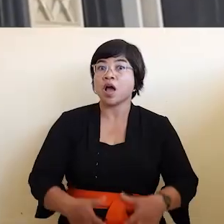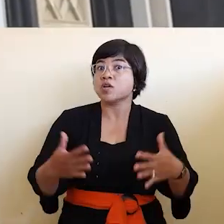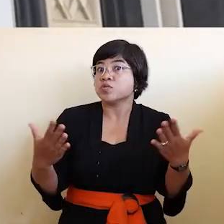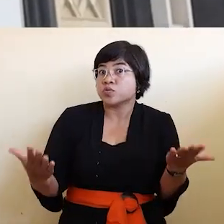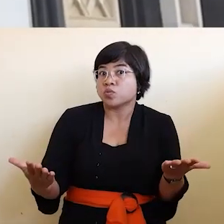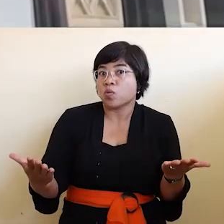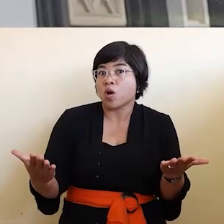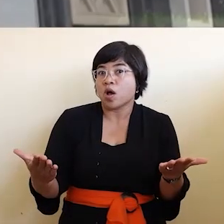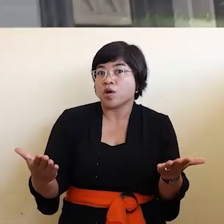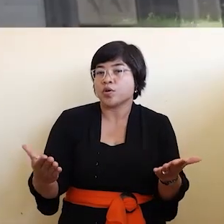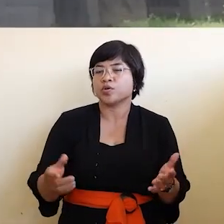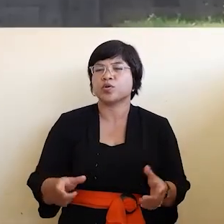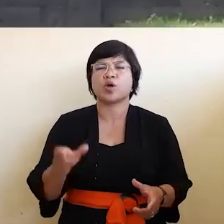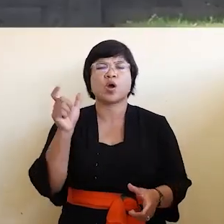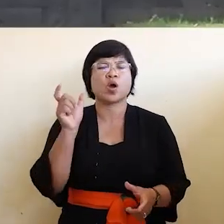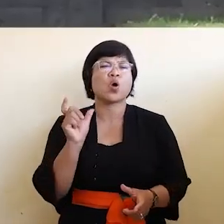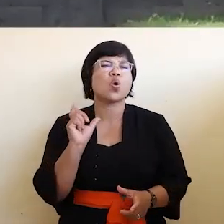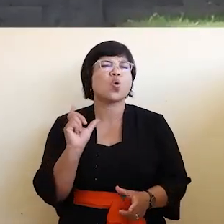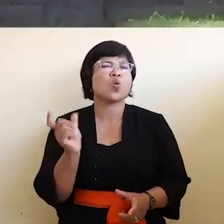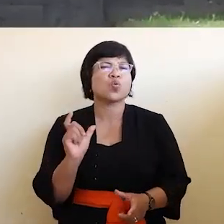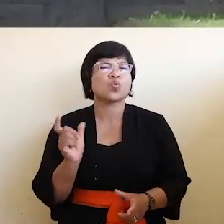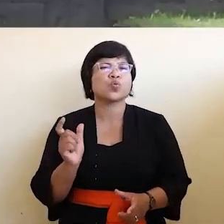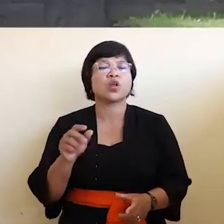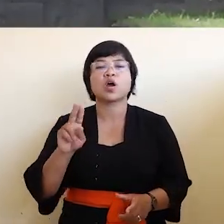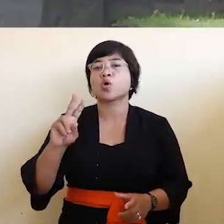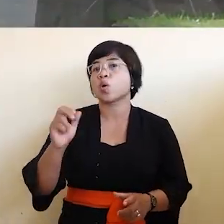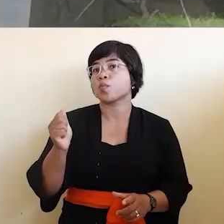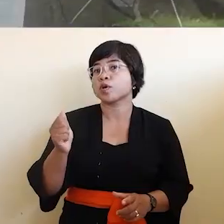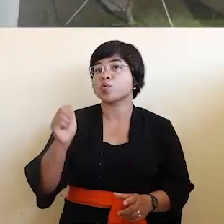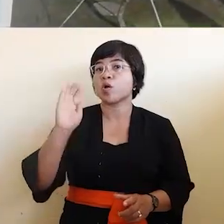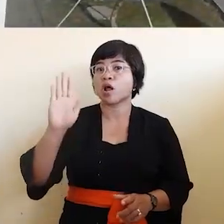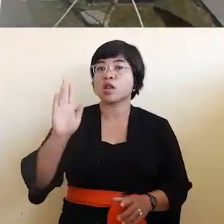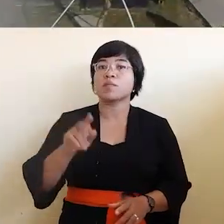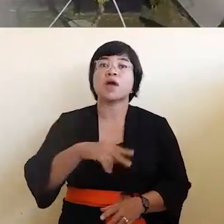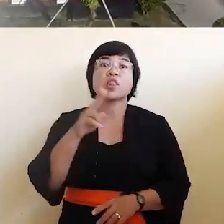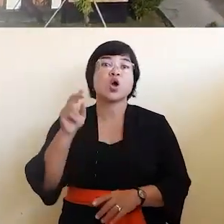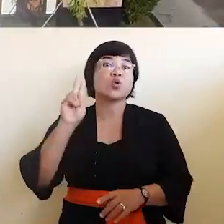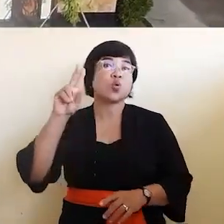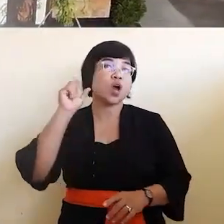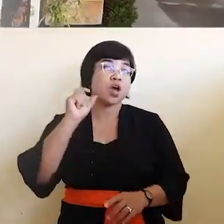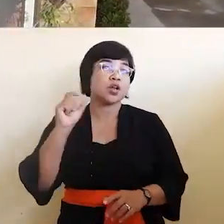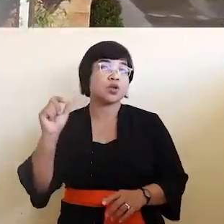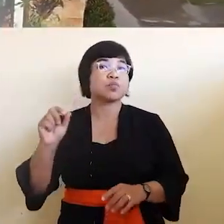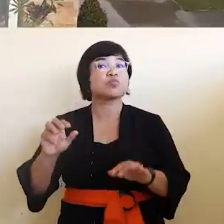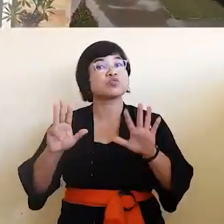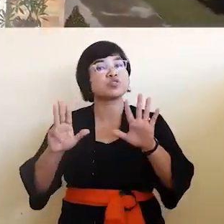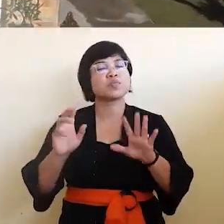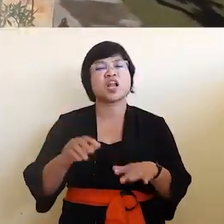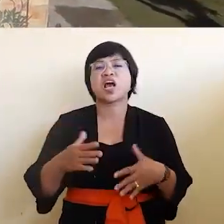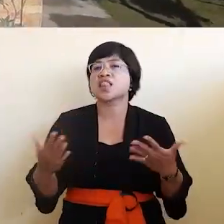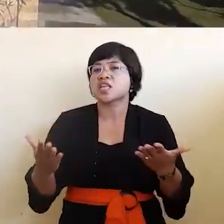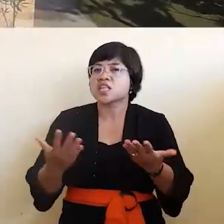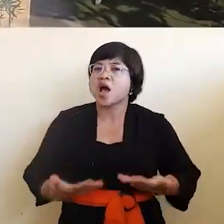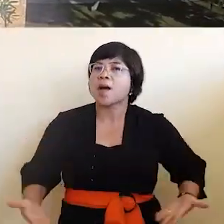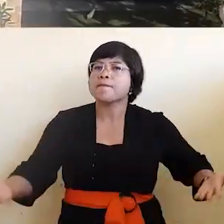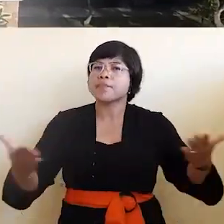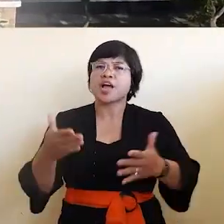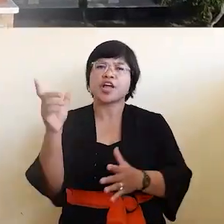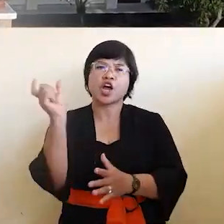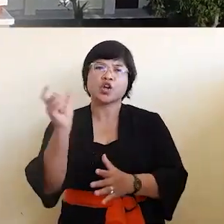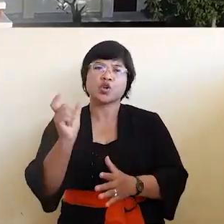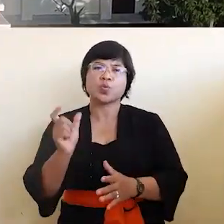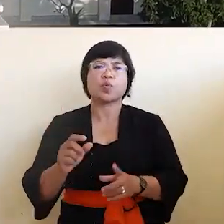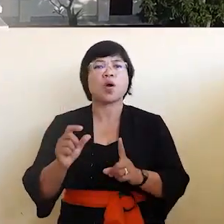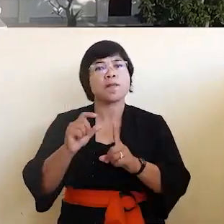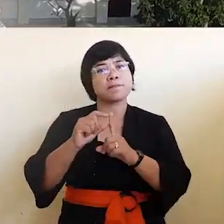Sesuai dengan amanah Undang-Undang Nomor 25 Tahun 2009 tentang Pelayanan Publik, Pasal